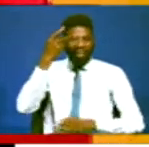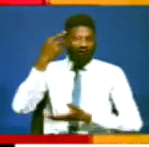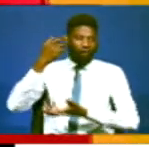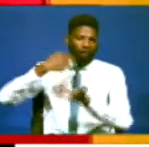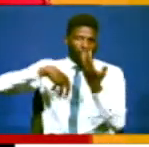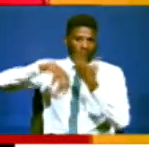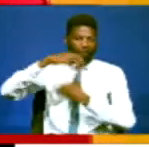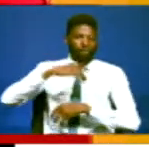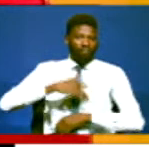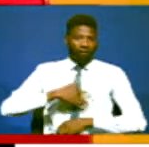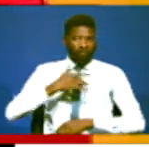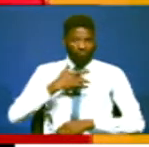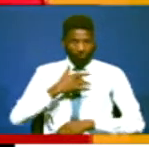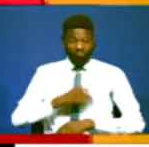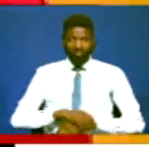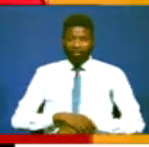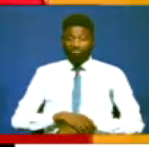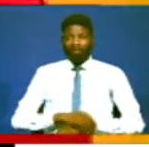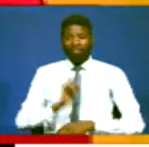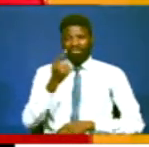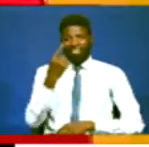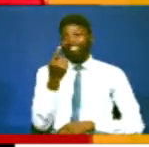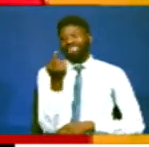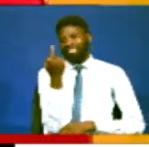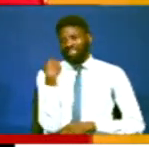ni jana tu wamesikia kwamba wanapaswa